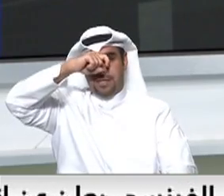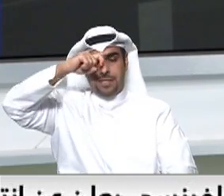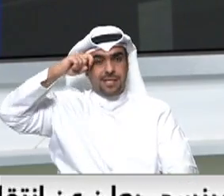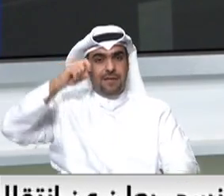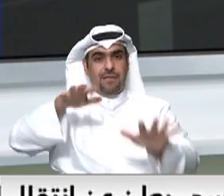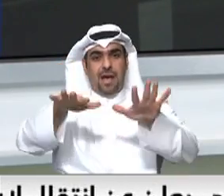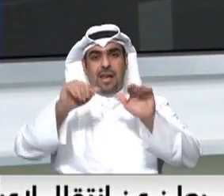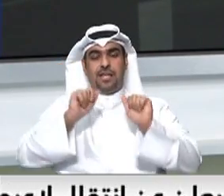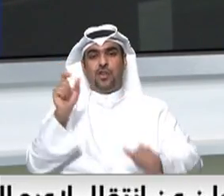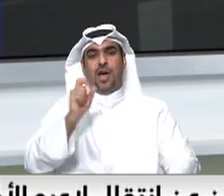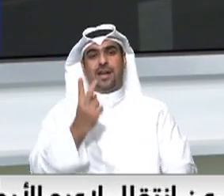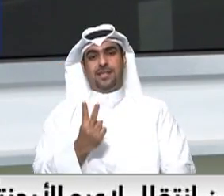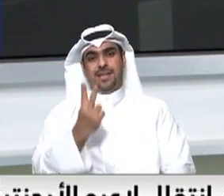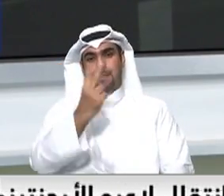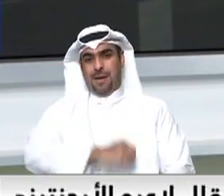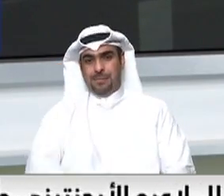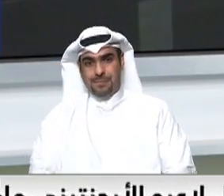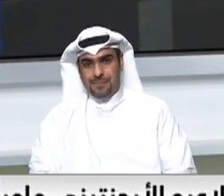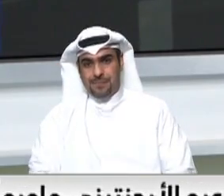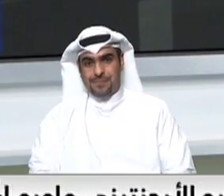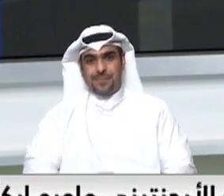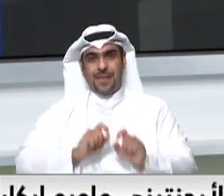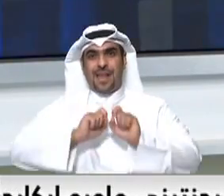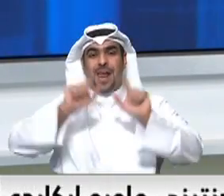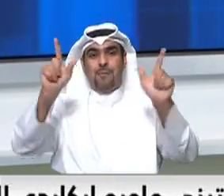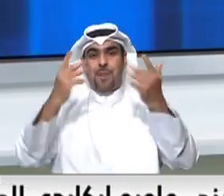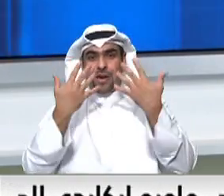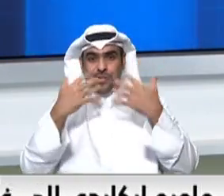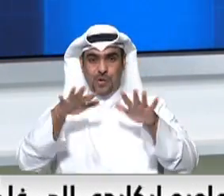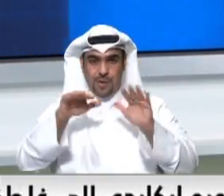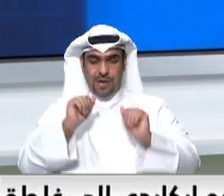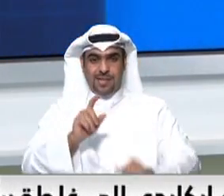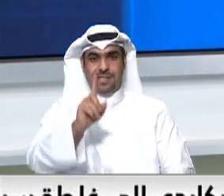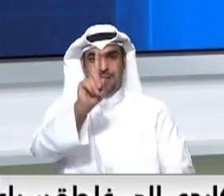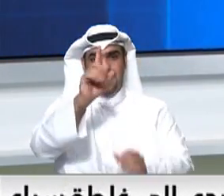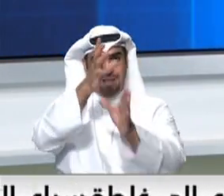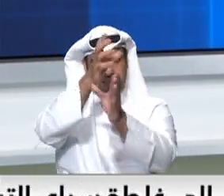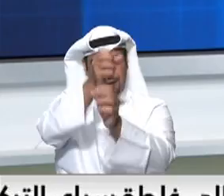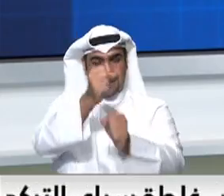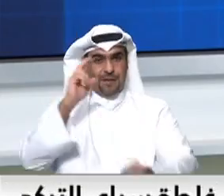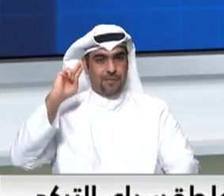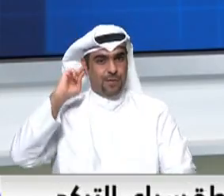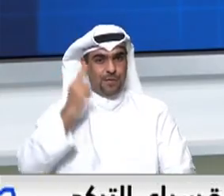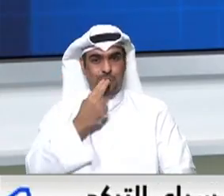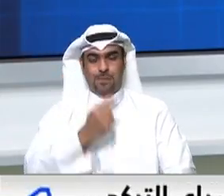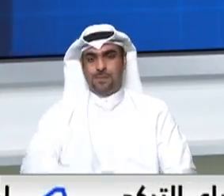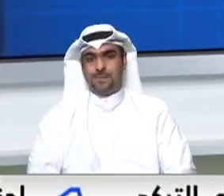واشهدها حراره نشرتنا الجويه تنتهي والان نعود للطرف الاخر من الاستديو لاستكمال النشره